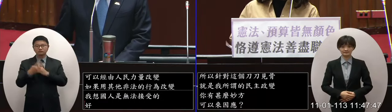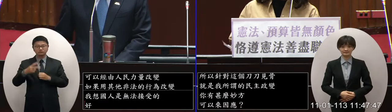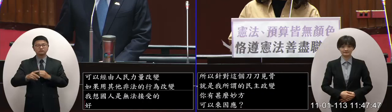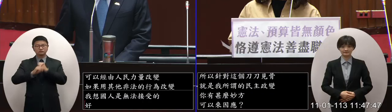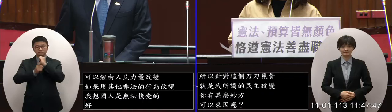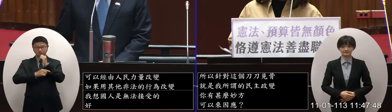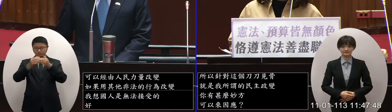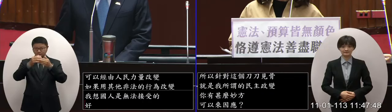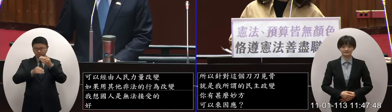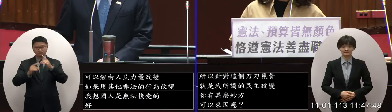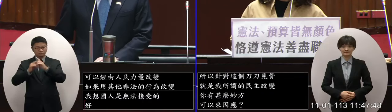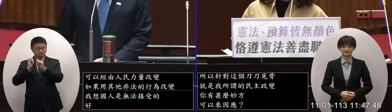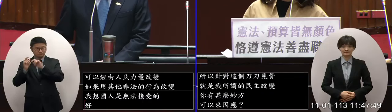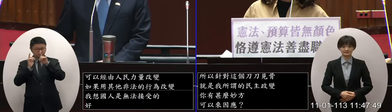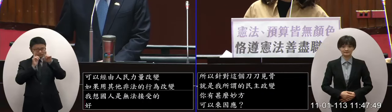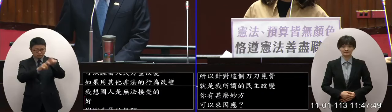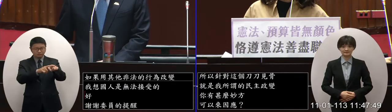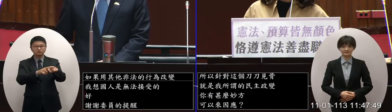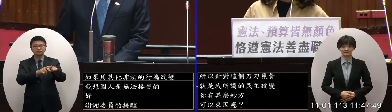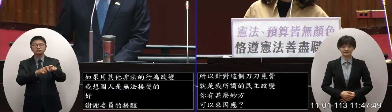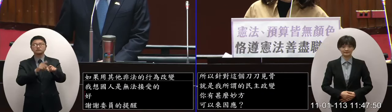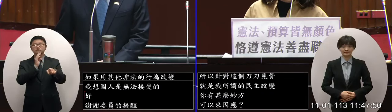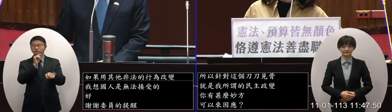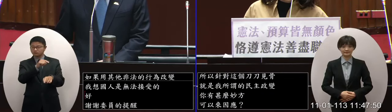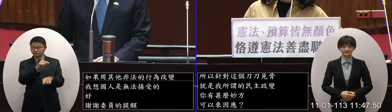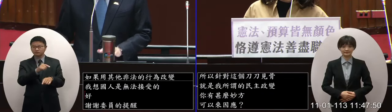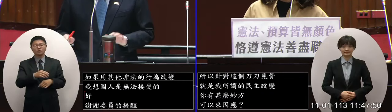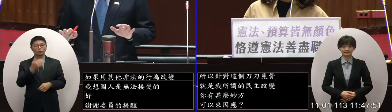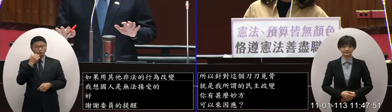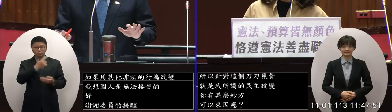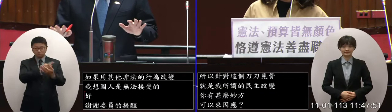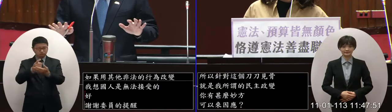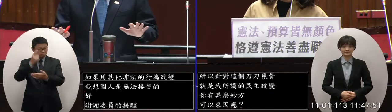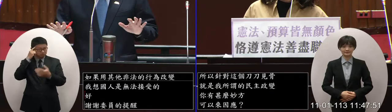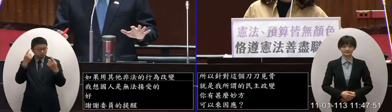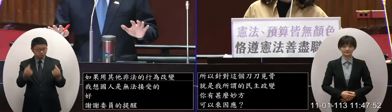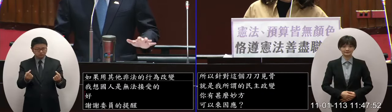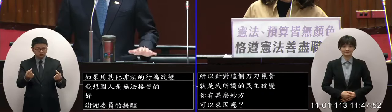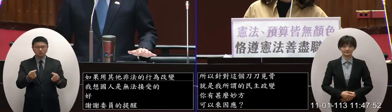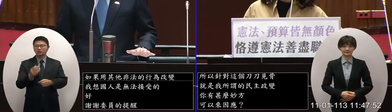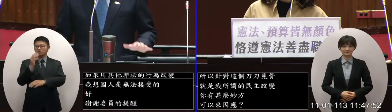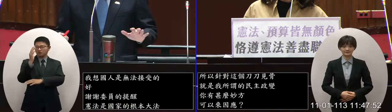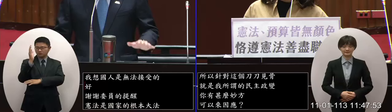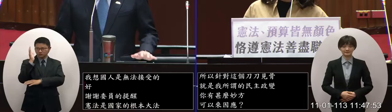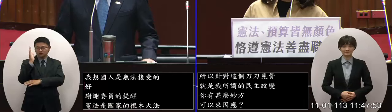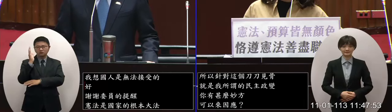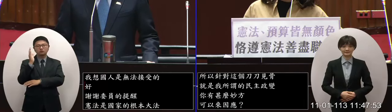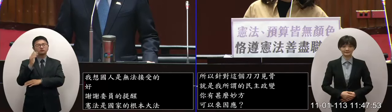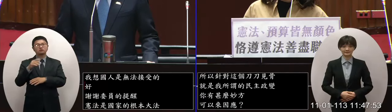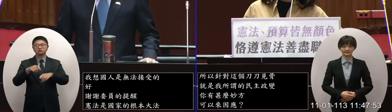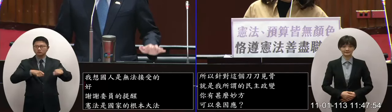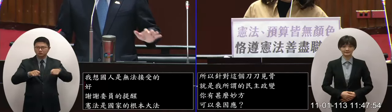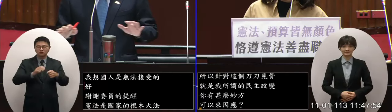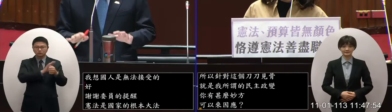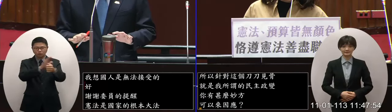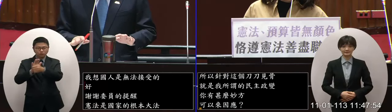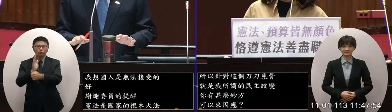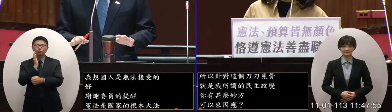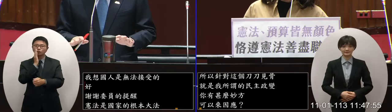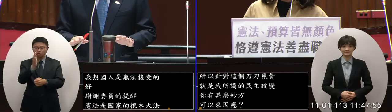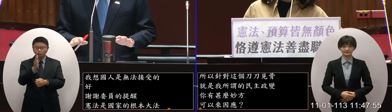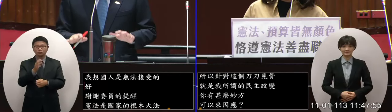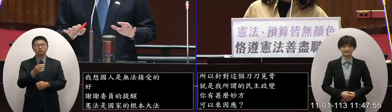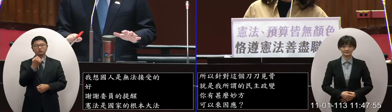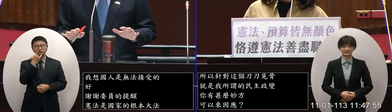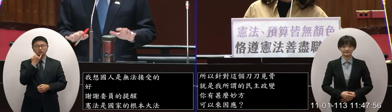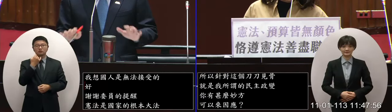一遵守的依据，如果都能在这样的理念之下，那个这个政府的运作就会顺畅，两院的